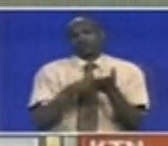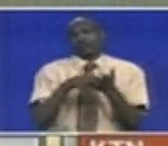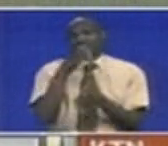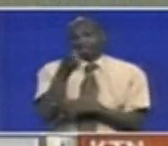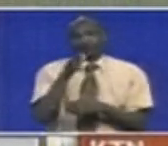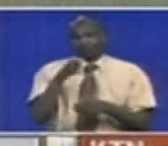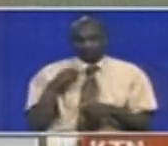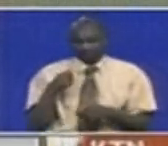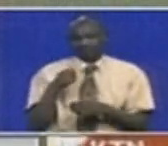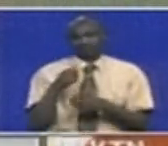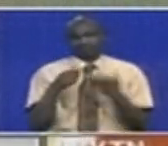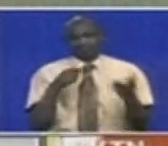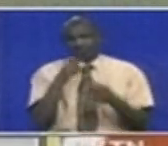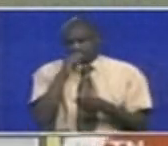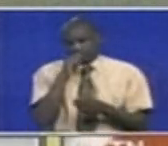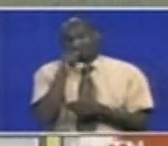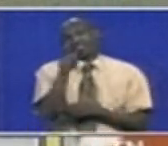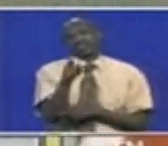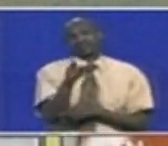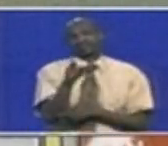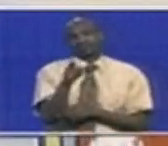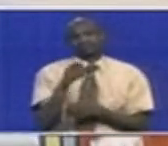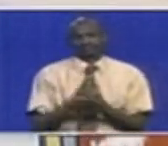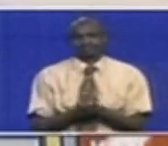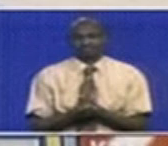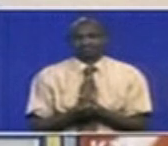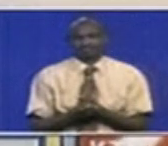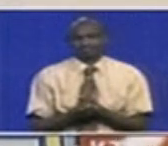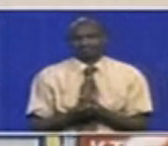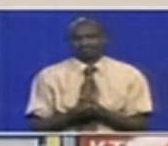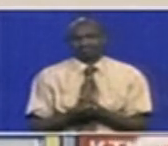kutoka kwa msimamizi wa mchuano huo.